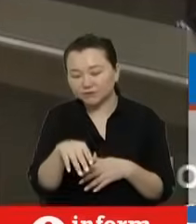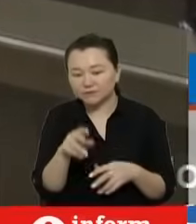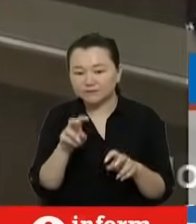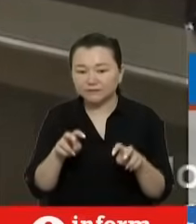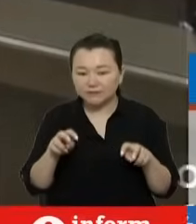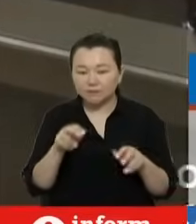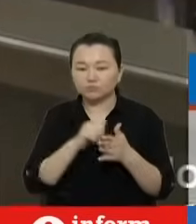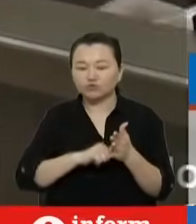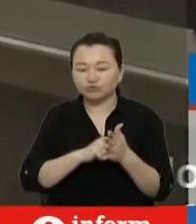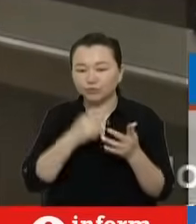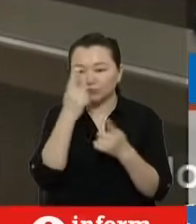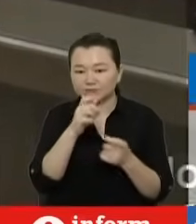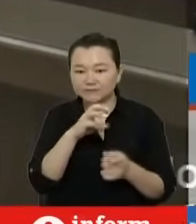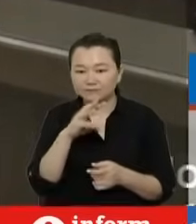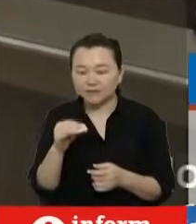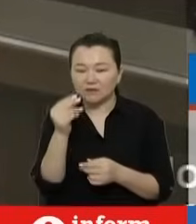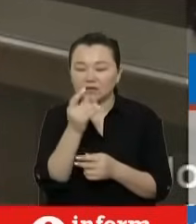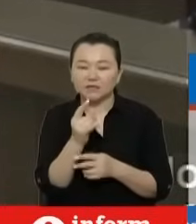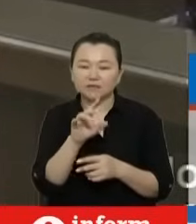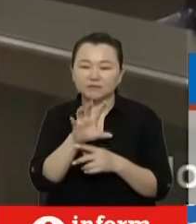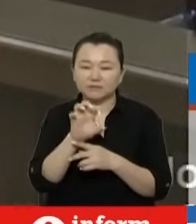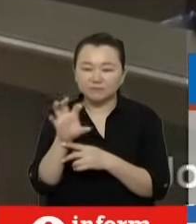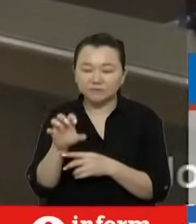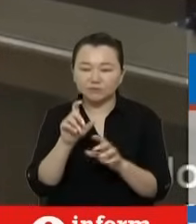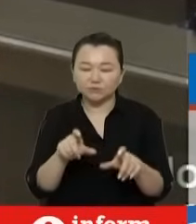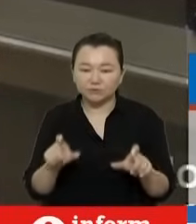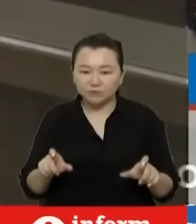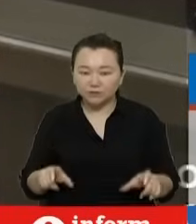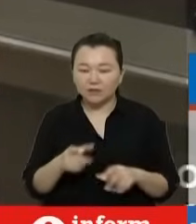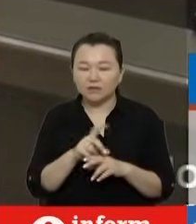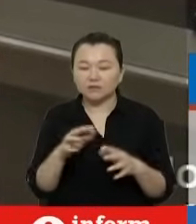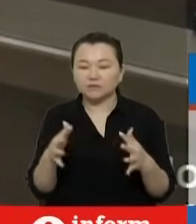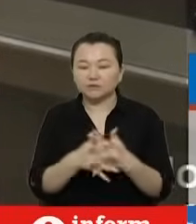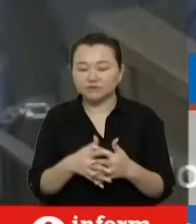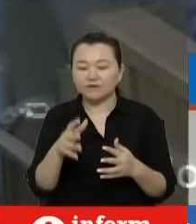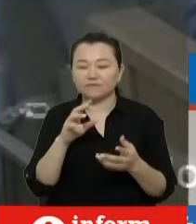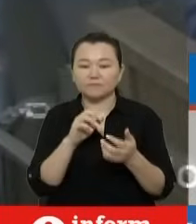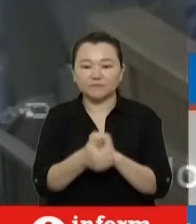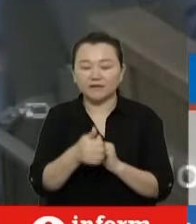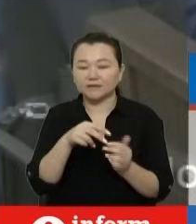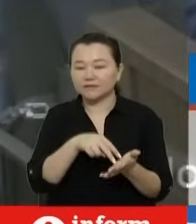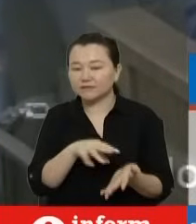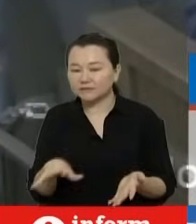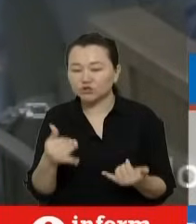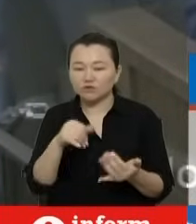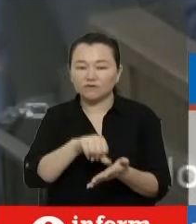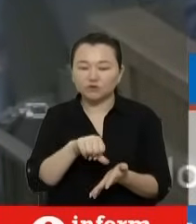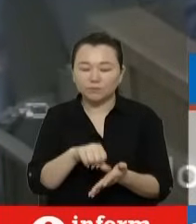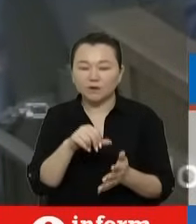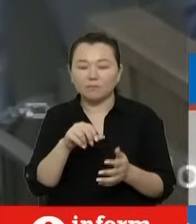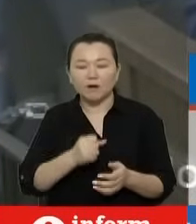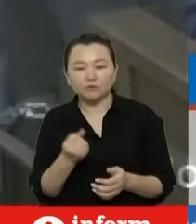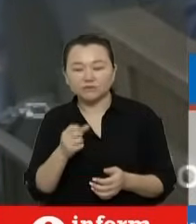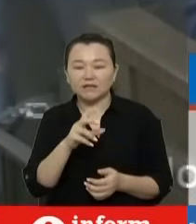Причиной послужила публикация в СМИ изображений присяжных заседателей. Между тем, состав присяжных менять не стали. Сегодня выступила подруга Салтанат